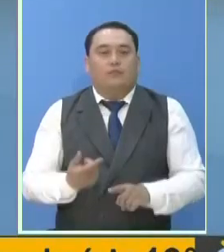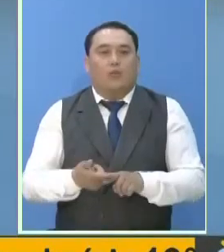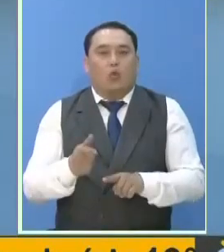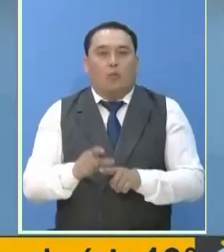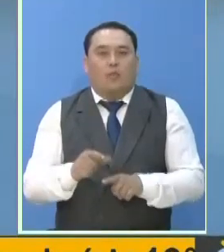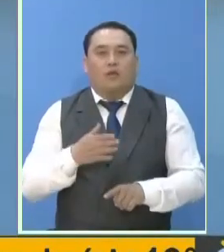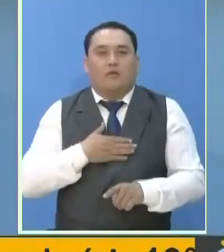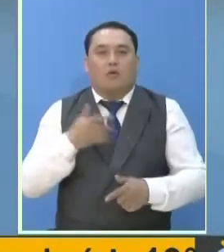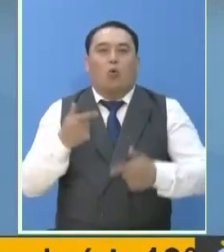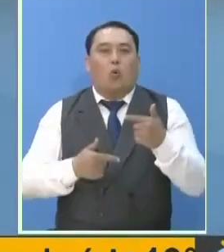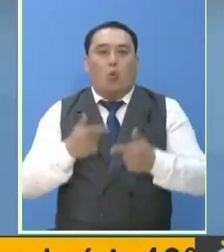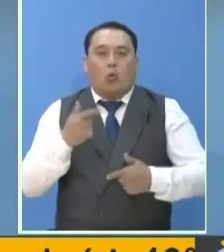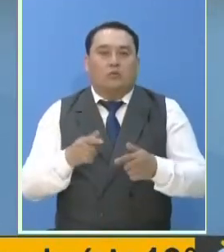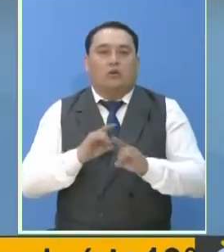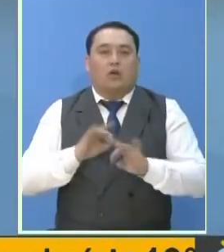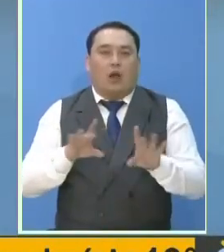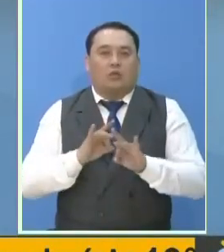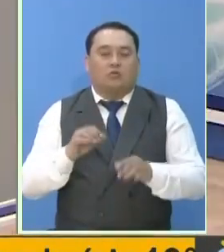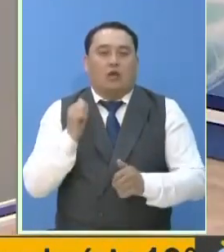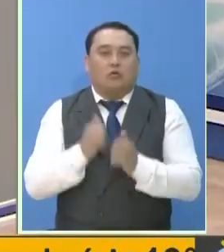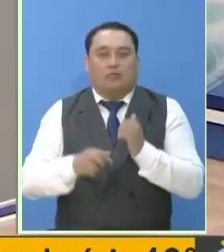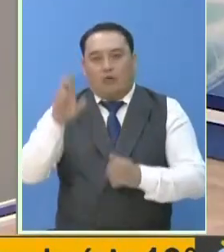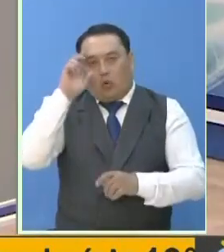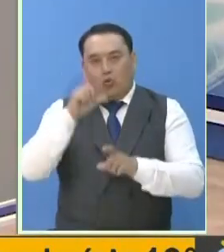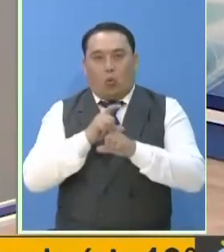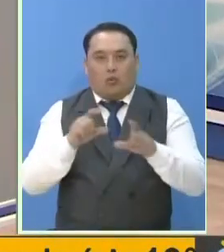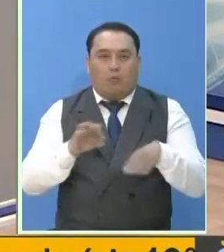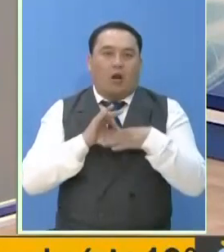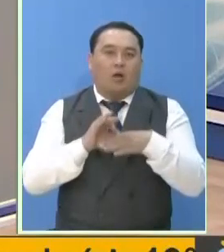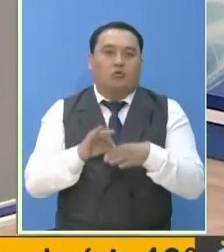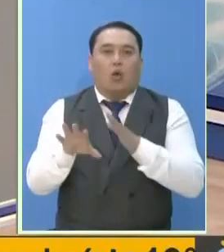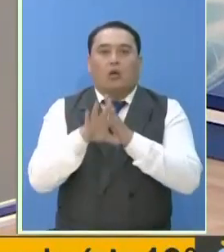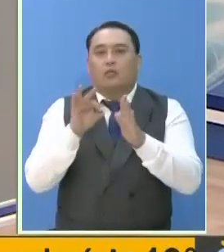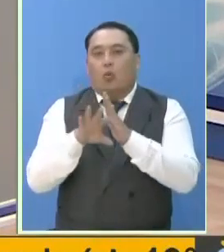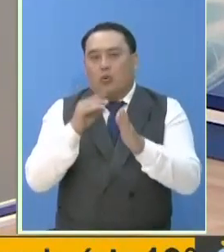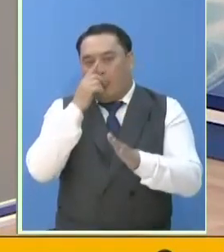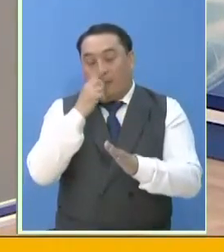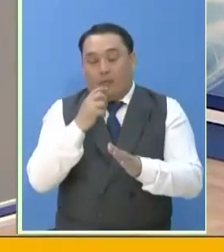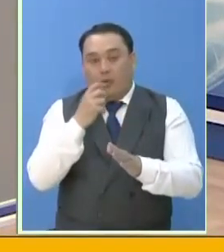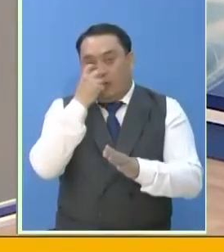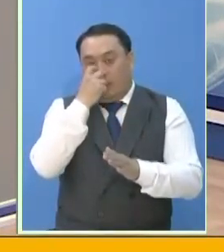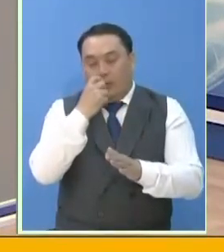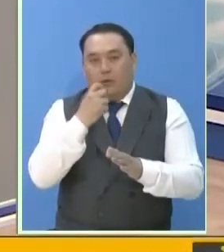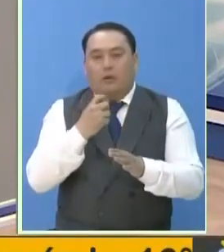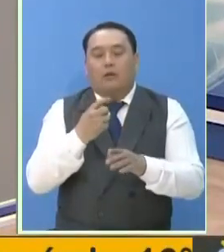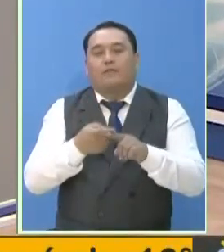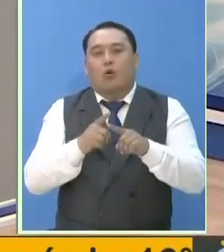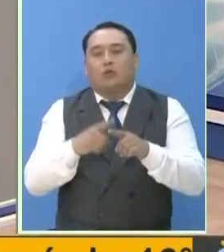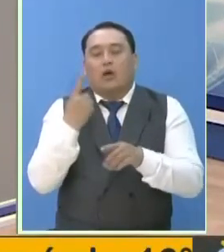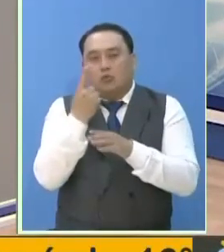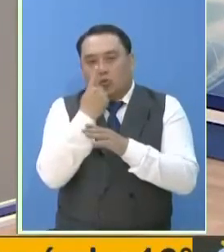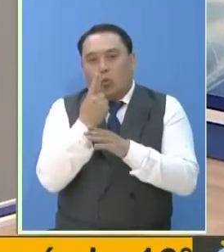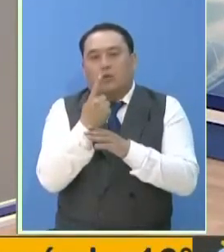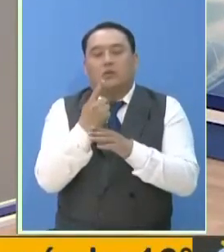вот про тот конкурс, который вы сейчас озвучили, в каждом государственном органе проходит конкурсный отбор, и при проведении конкурсного отбора одно из